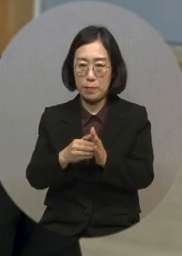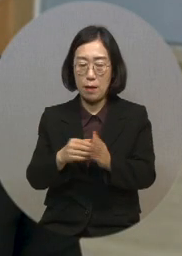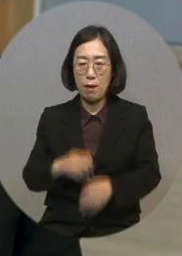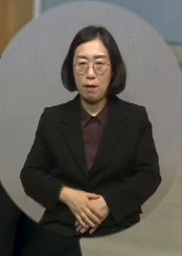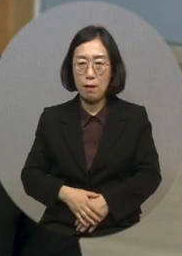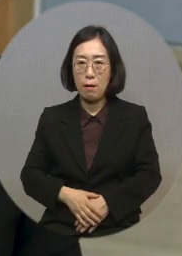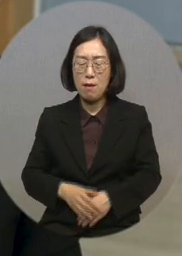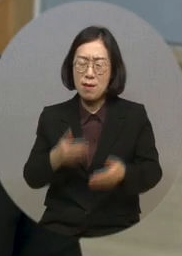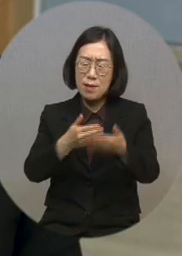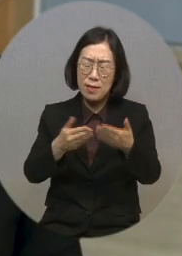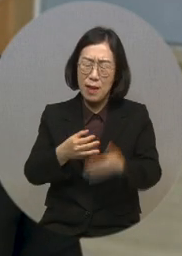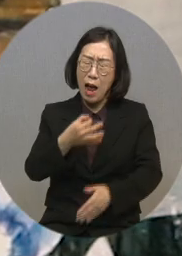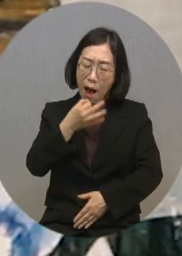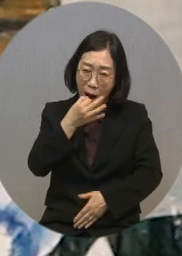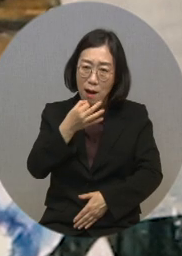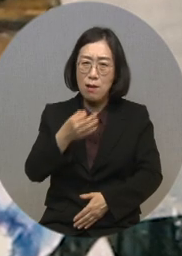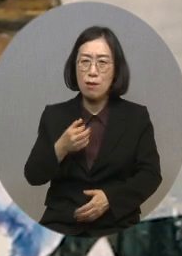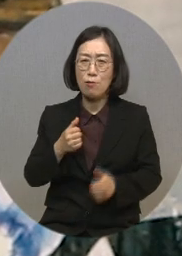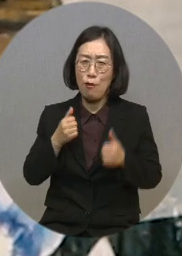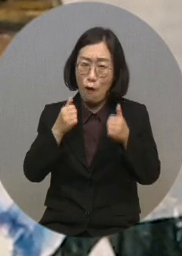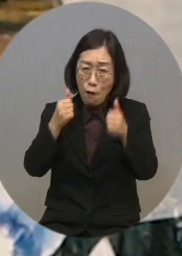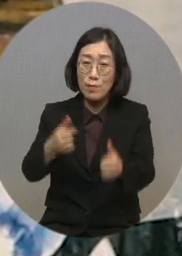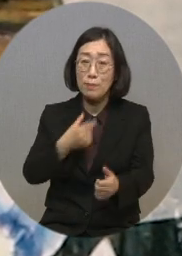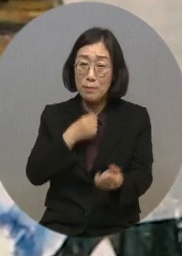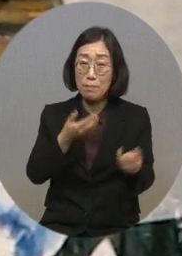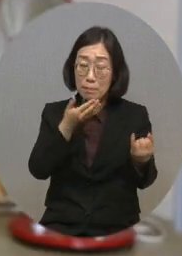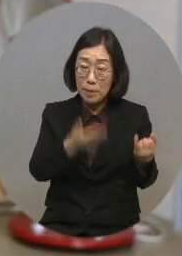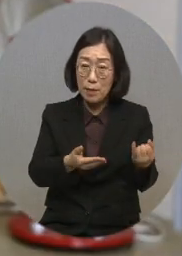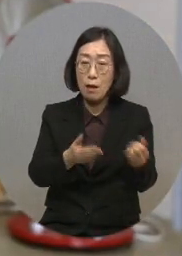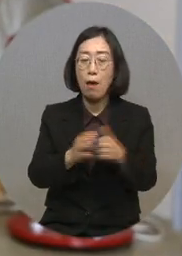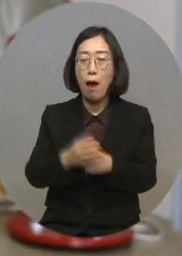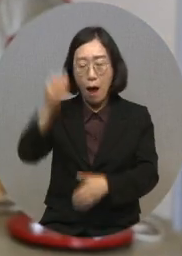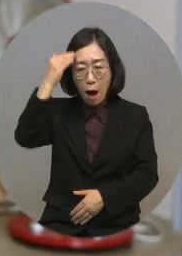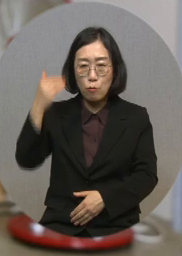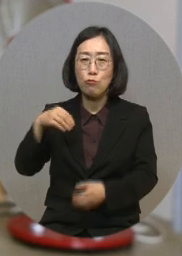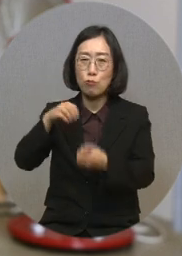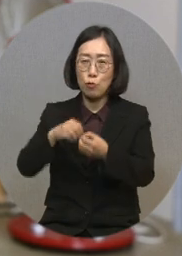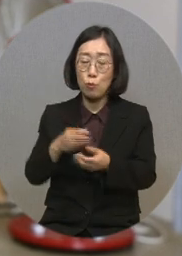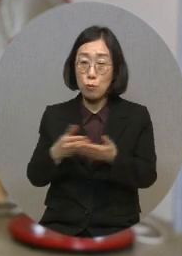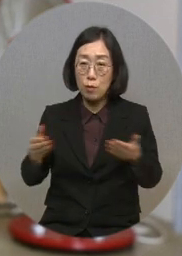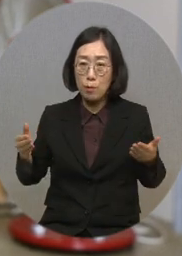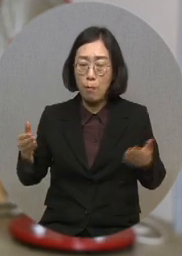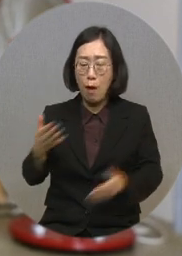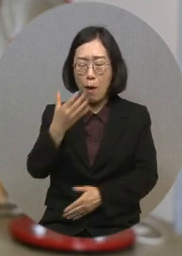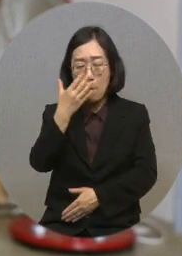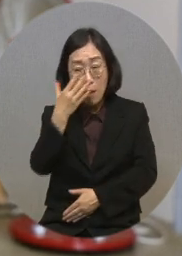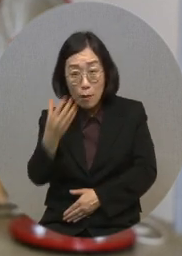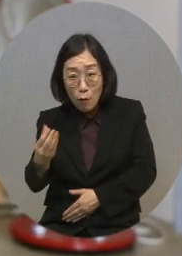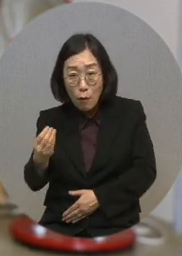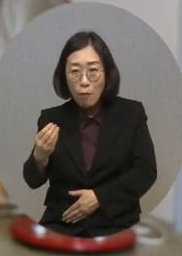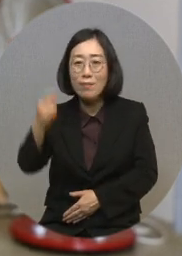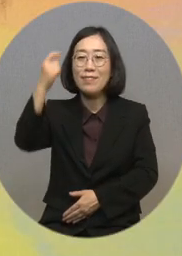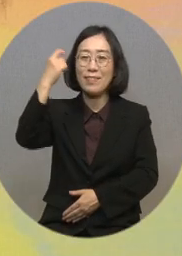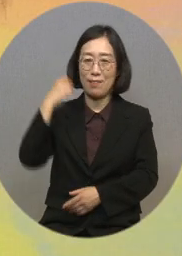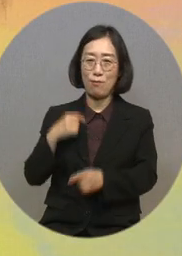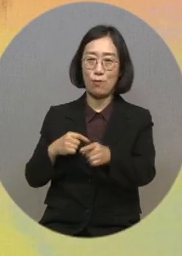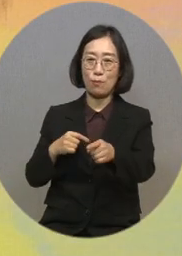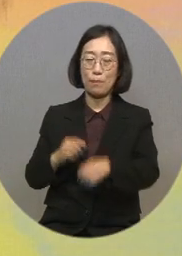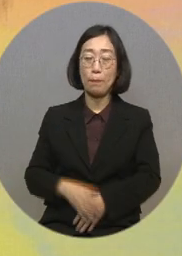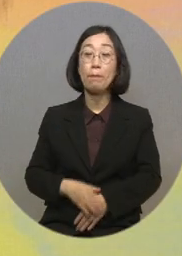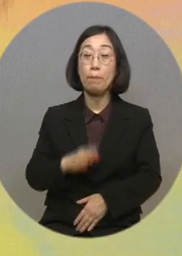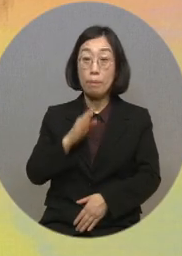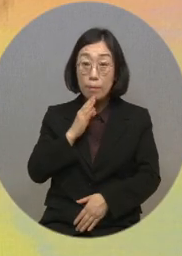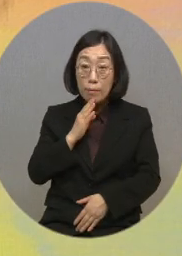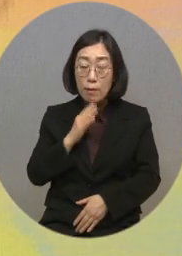작품에 욕심이 많은 작가는 작품의 완성도가 뛰어난 한국화의 매력을 느꼈는데요. 그렇게